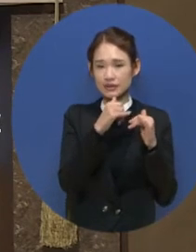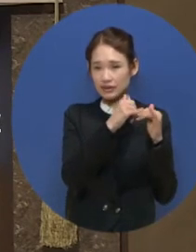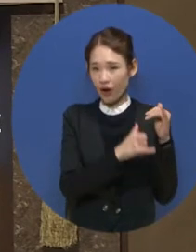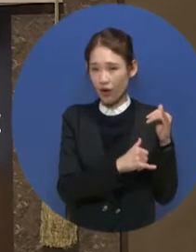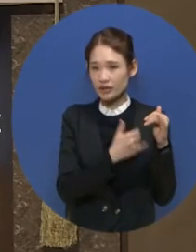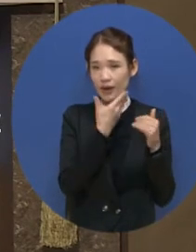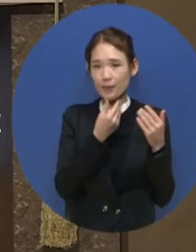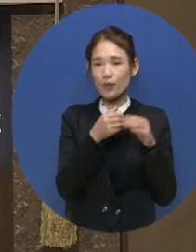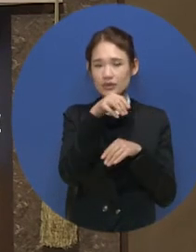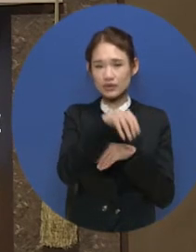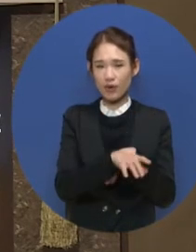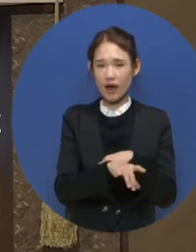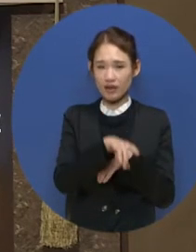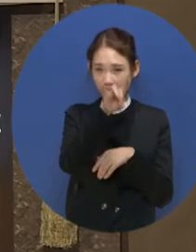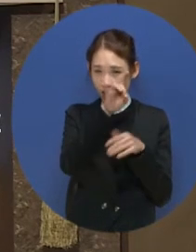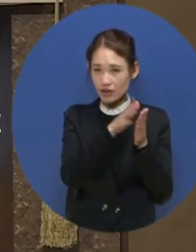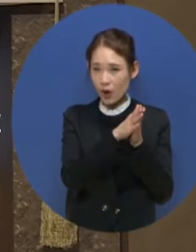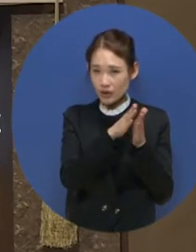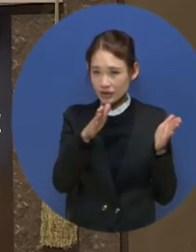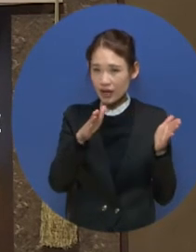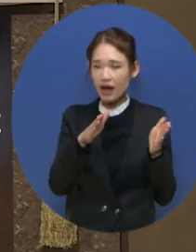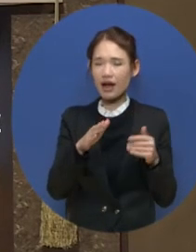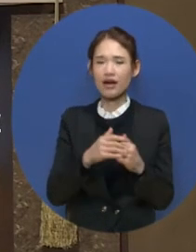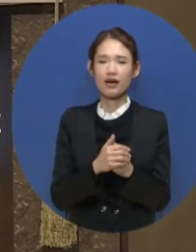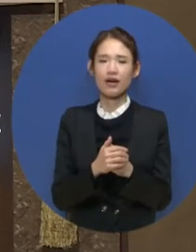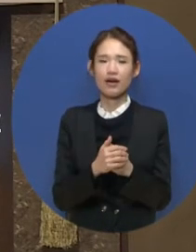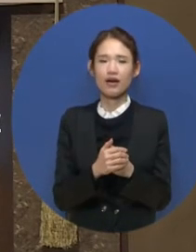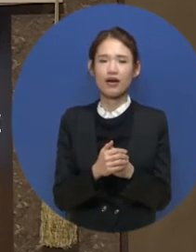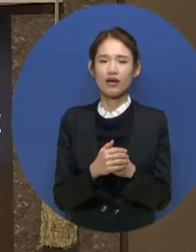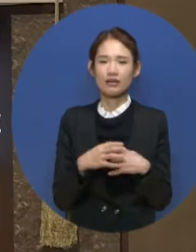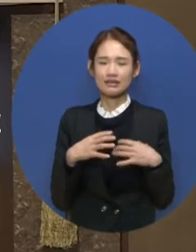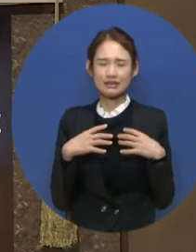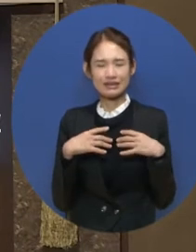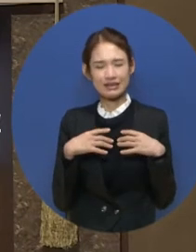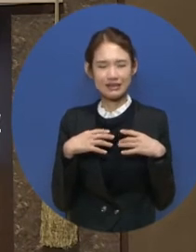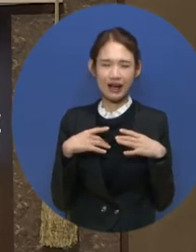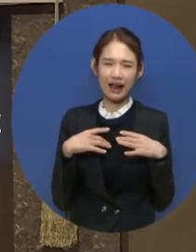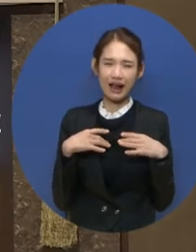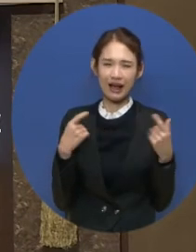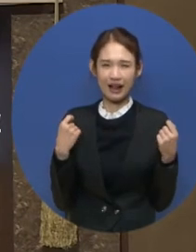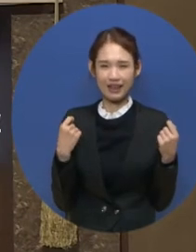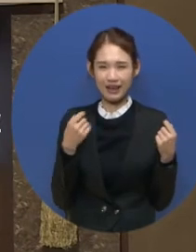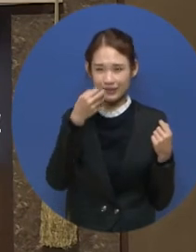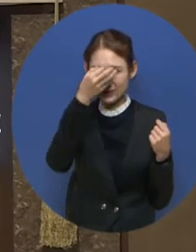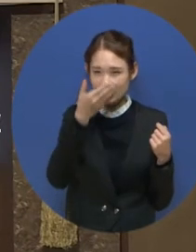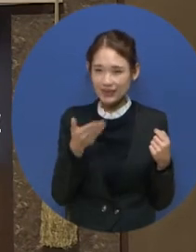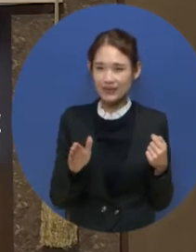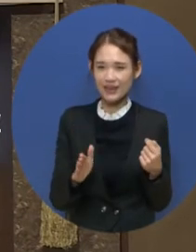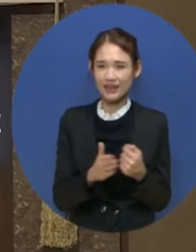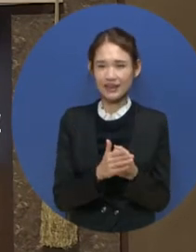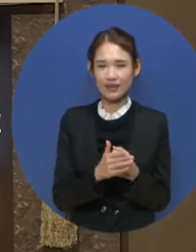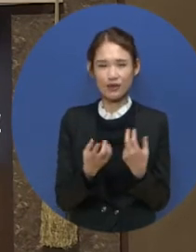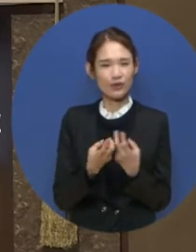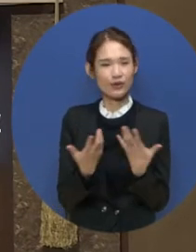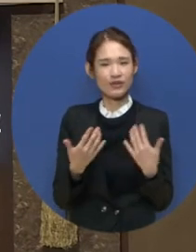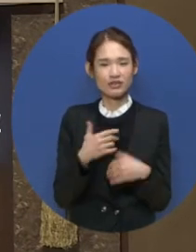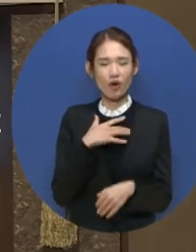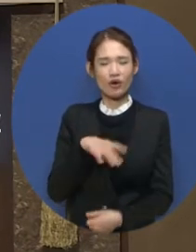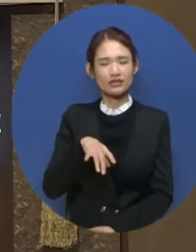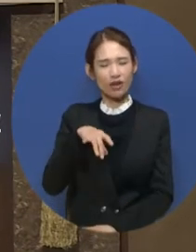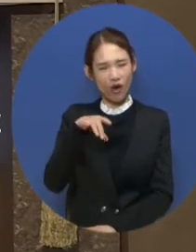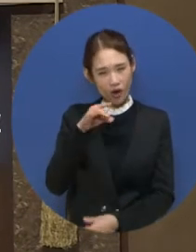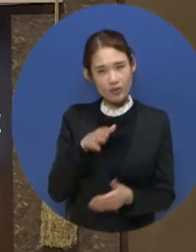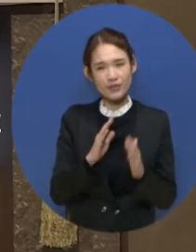복지관 에서부터 시작됐다고 좀 볼 수 있습니다 이게 너무 잘 1 너무 많이 해서 퇴사 합니다 어서 씻어야지 처음